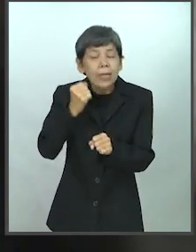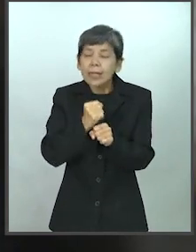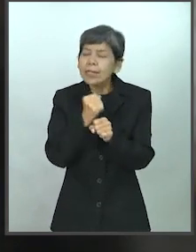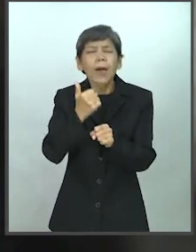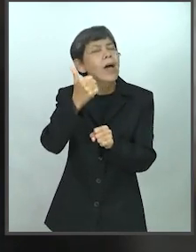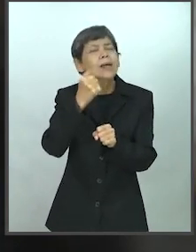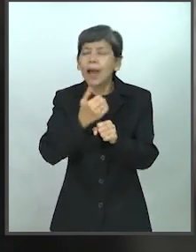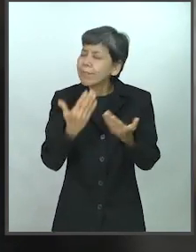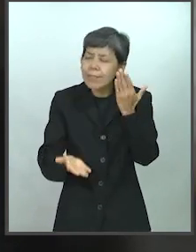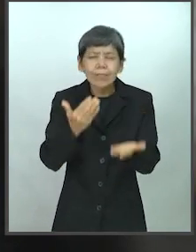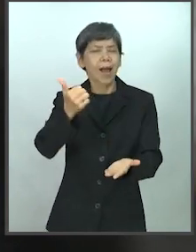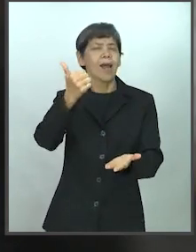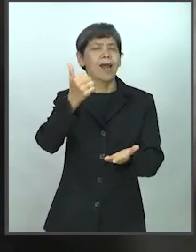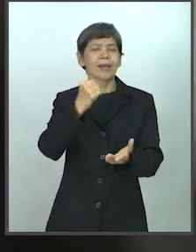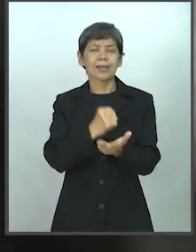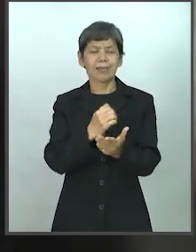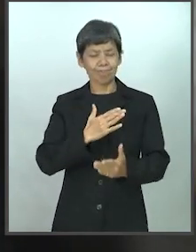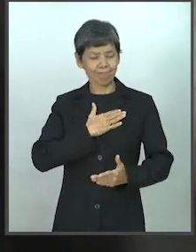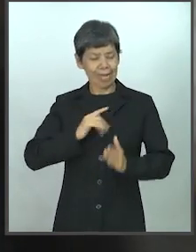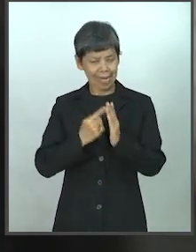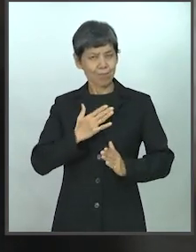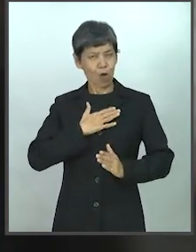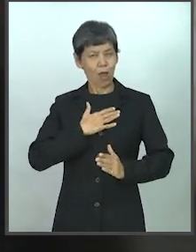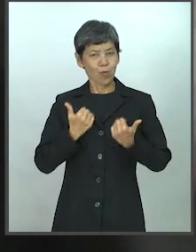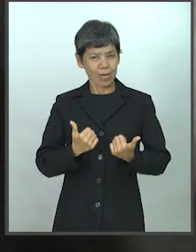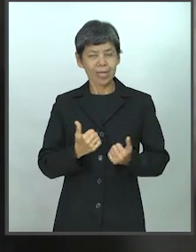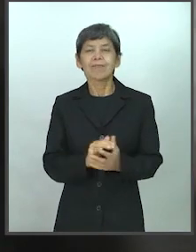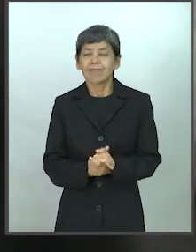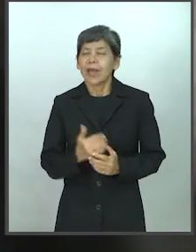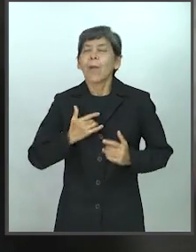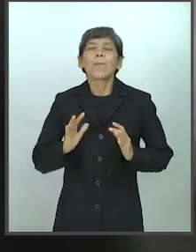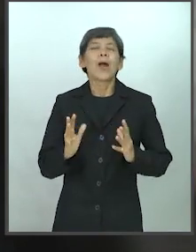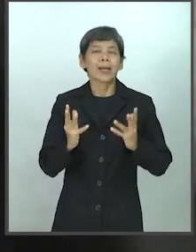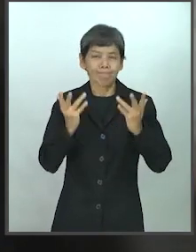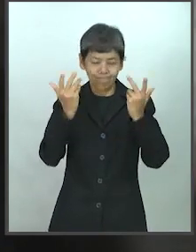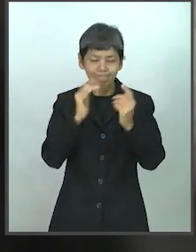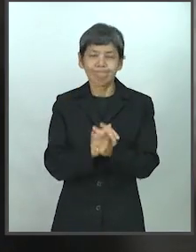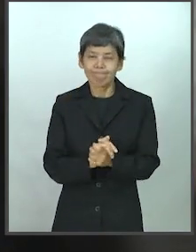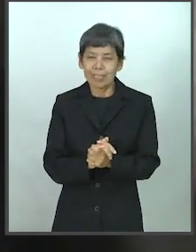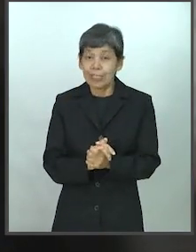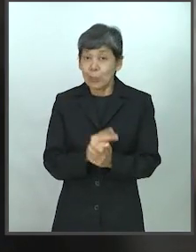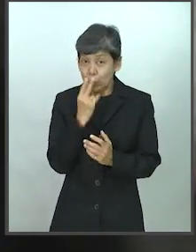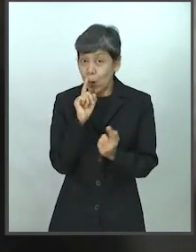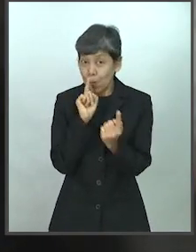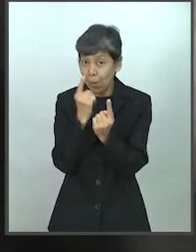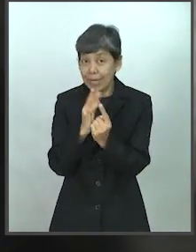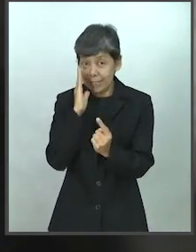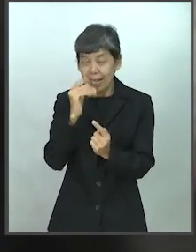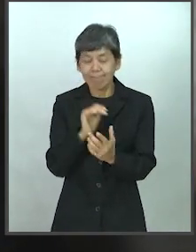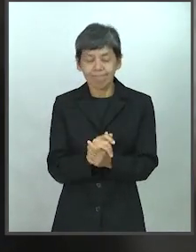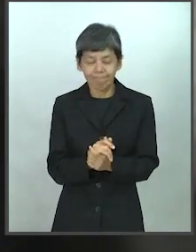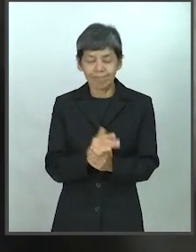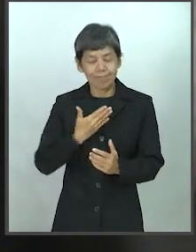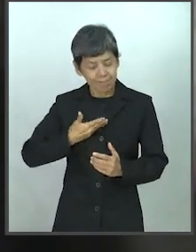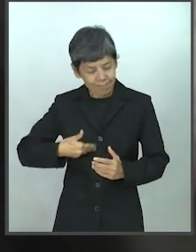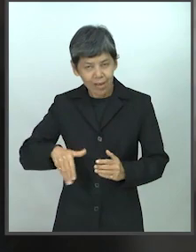ได้ง่ายๆทำที่ไหนก็ได้ครับเริ่มที่ตัวท่านเองนะฮะวันนี้รายการของเราก็หมดเวลาแล้วนะครับเดี๋ยวเรามาพบกันใหม่สัปดาห์หน้าวันนี้ขอตัว